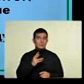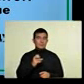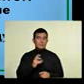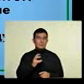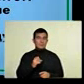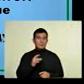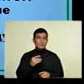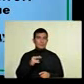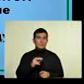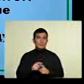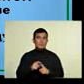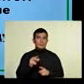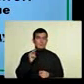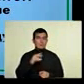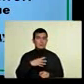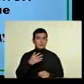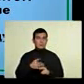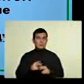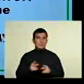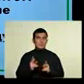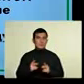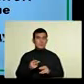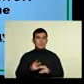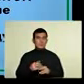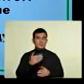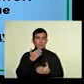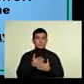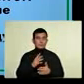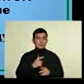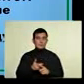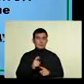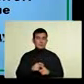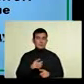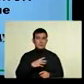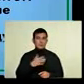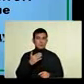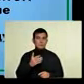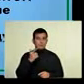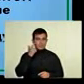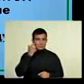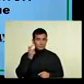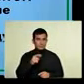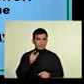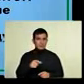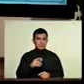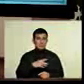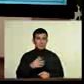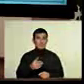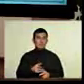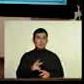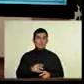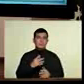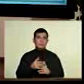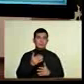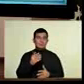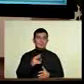гимназии, учитель считал его очень одаренным, вундеркиндом. Потом окончил